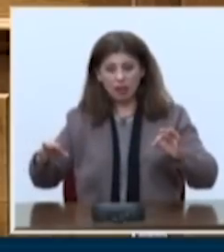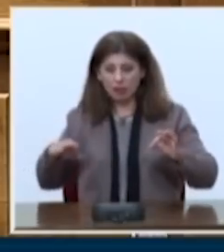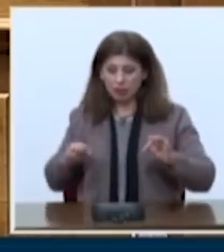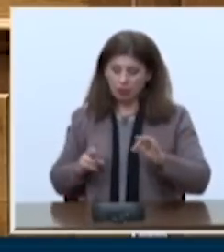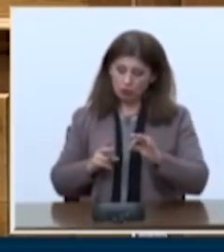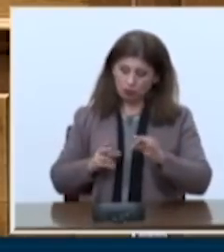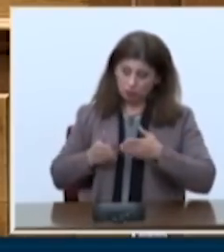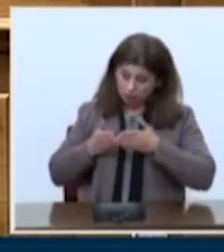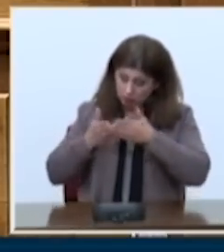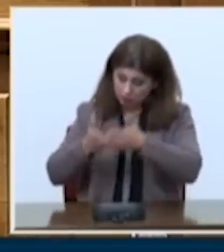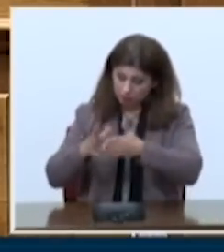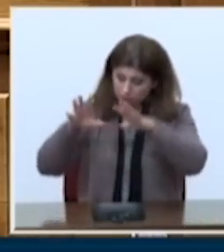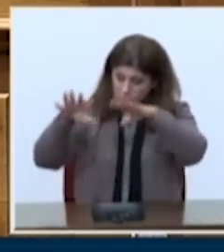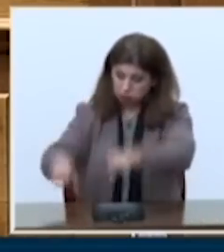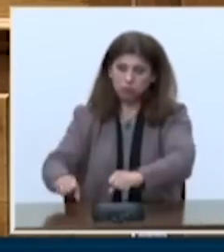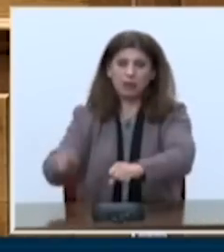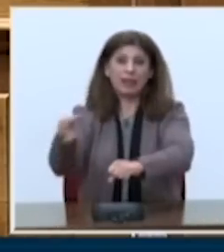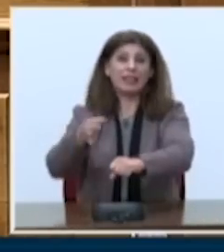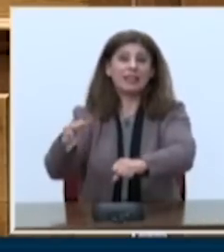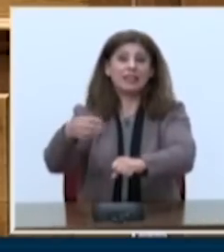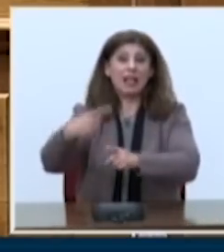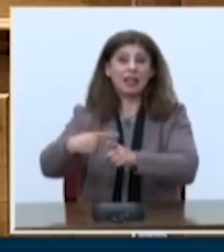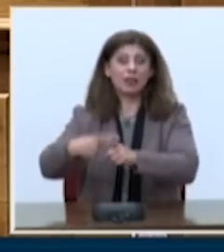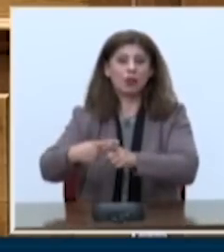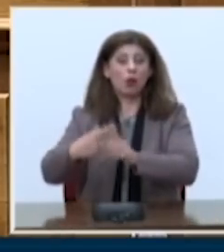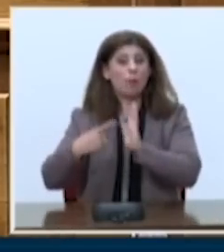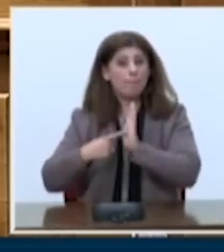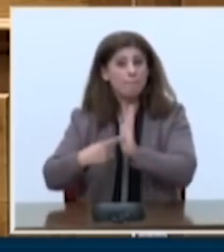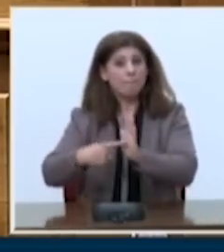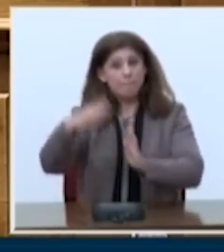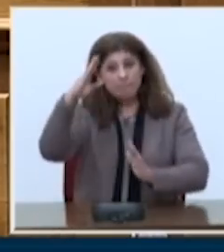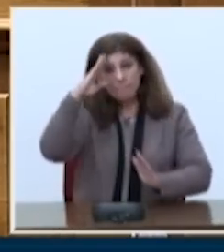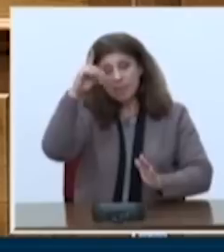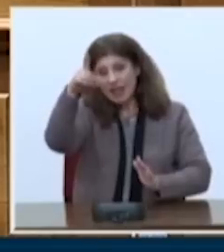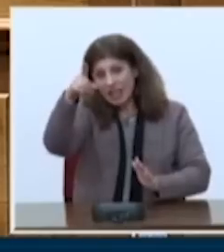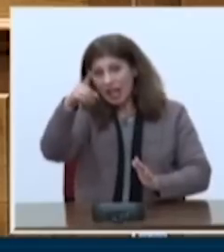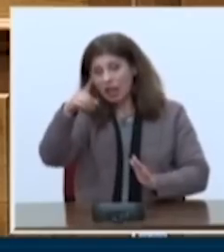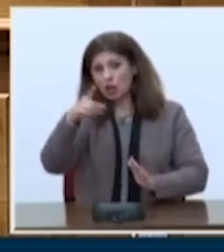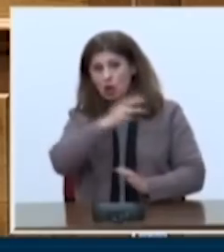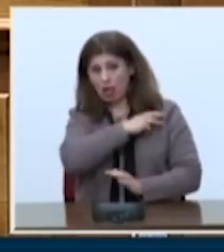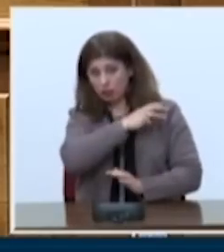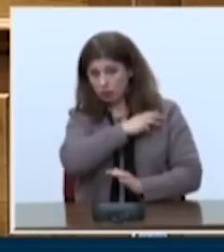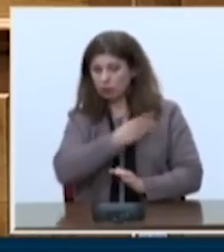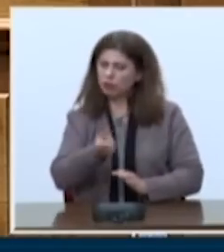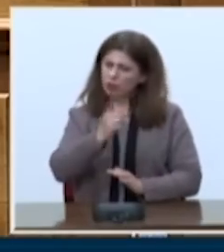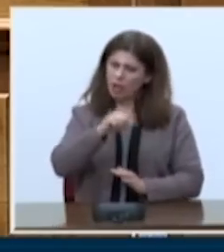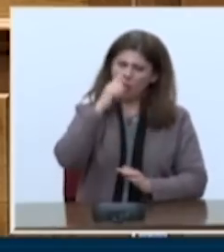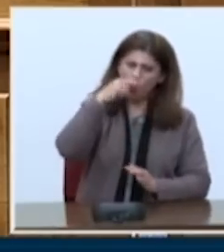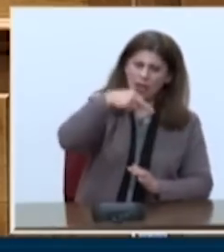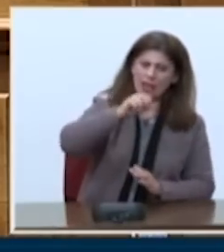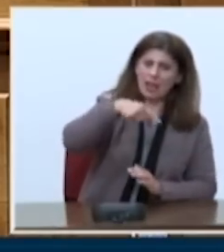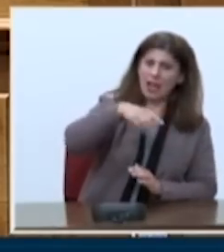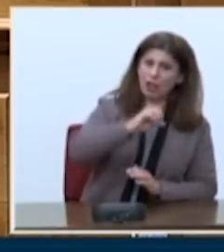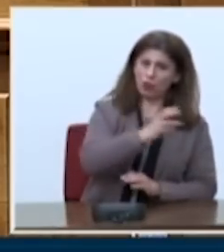νησίδας, προφανώς ελληνικής, και με παρουσία Αμερικανών σε αυτή την άσκηση και άλλων νατοϊκών